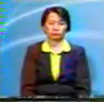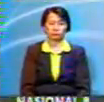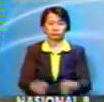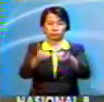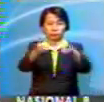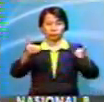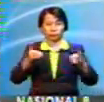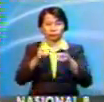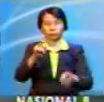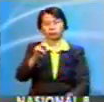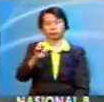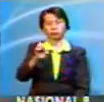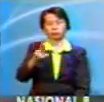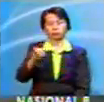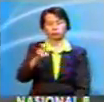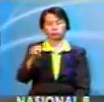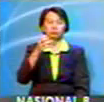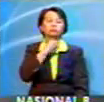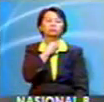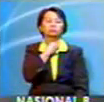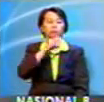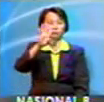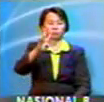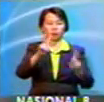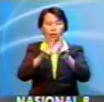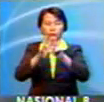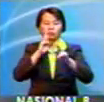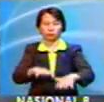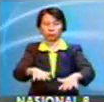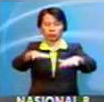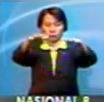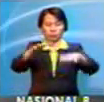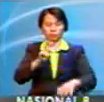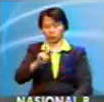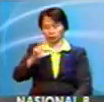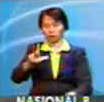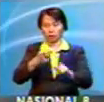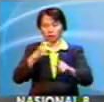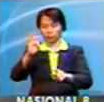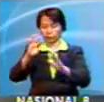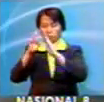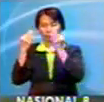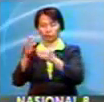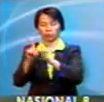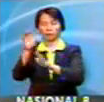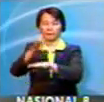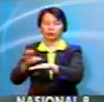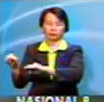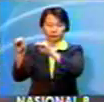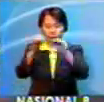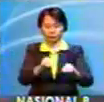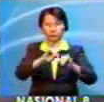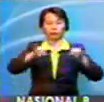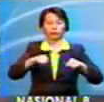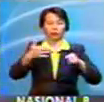Di daerah Kerian, Perak, 4 buah kampung terlibat banjir. 23 penduduk dari 9 keluarga terpaksa dipindahkan sejak